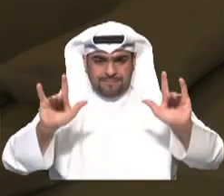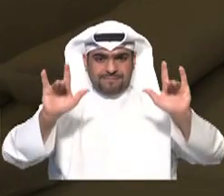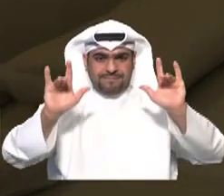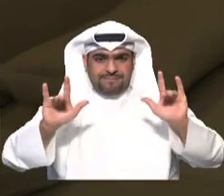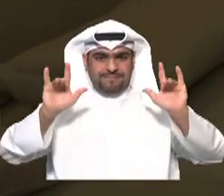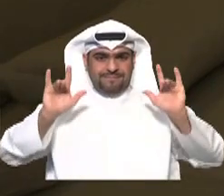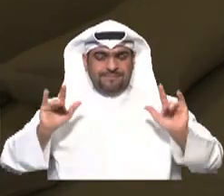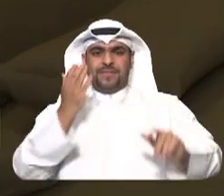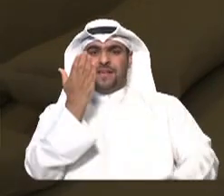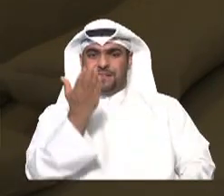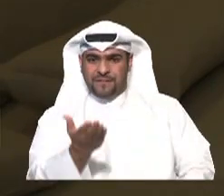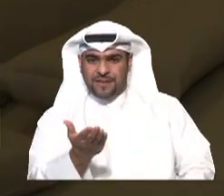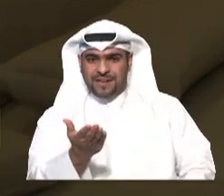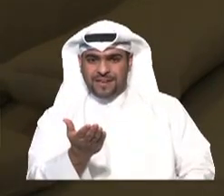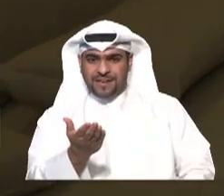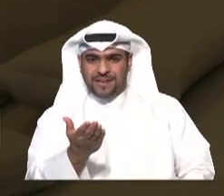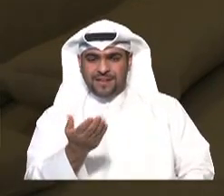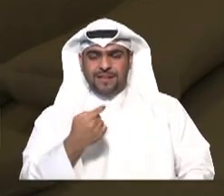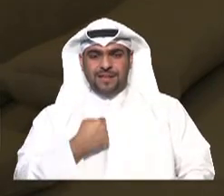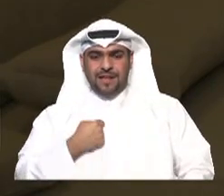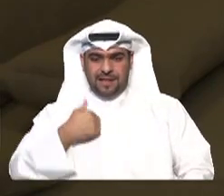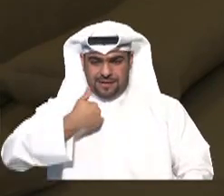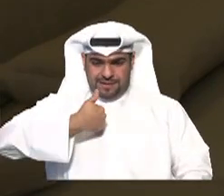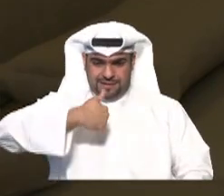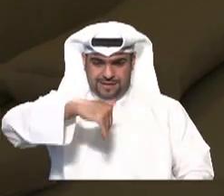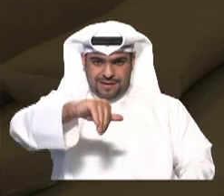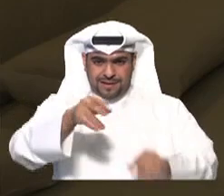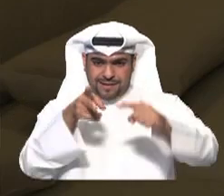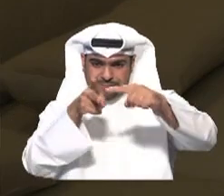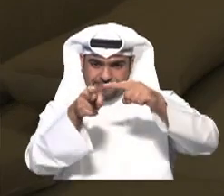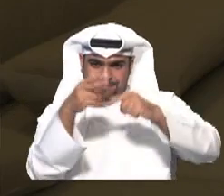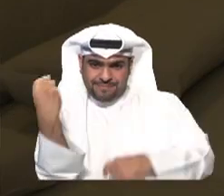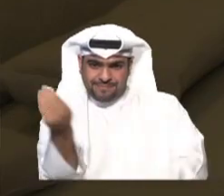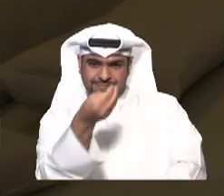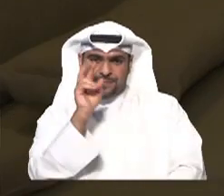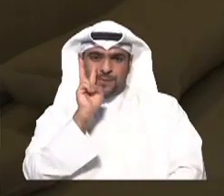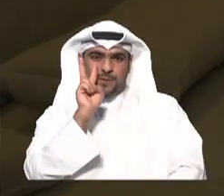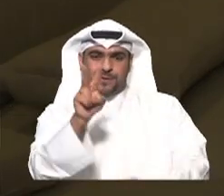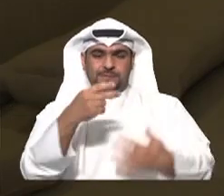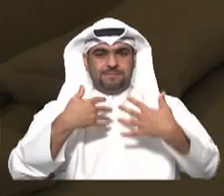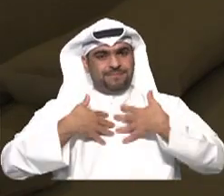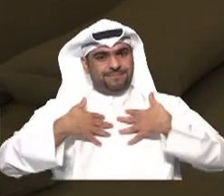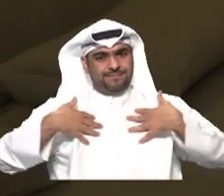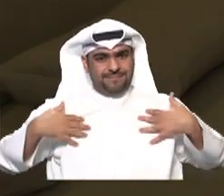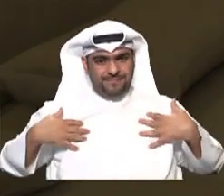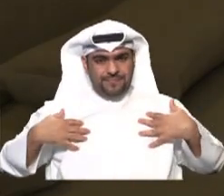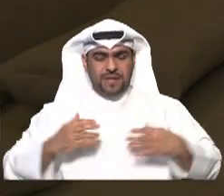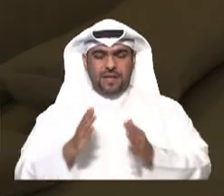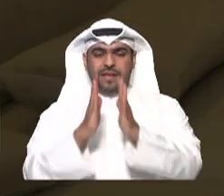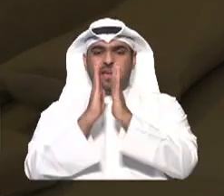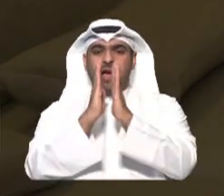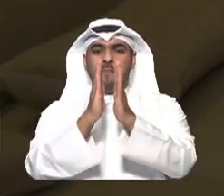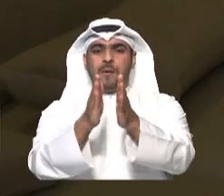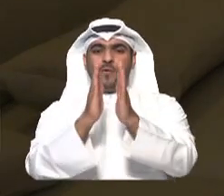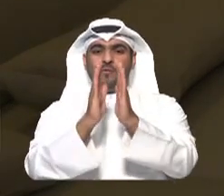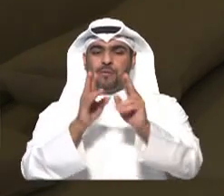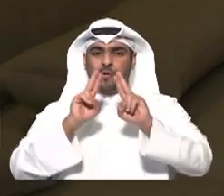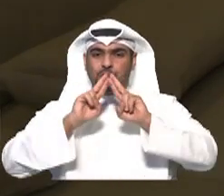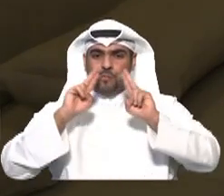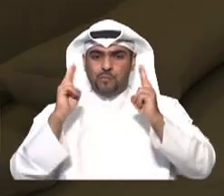نعمل في هذا المؤتمر ونكون مشاركين فيه. ونبارك طبعا للكلية مؤتمر هذا، وهذا طبعا المؤتمرات دائما هي